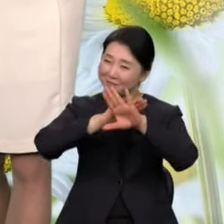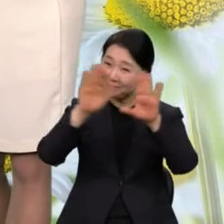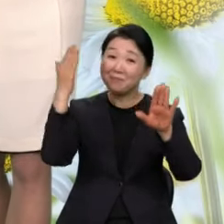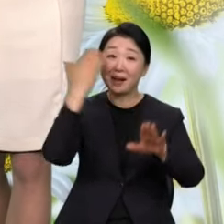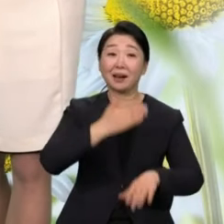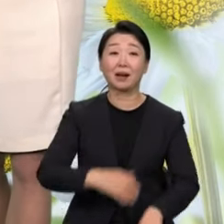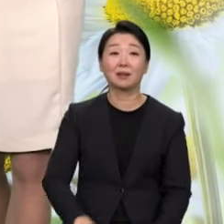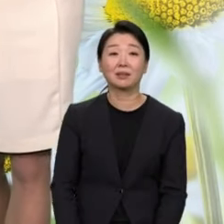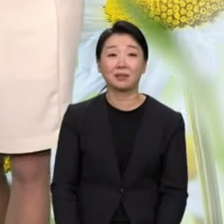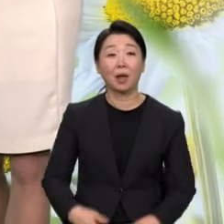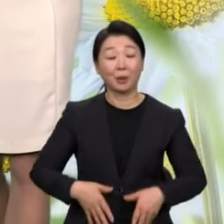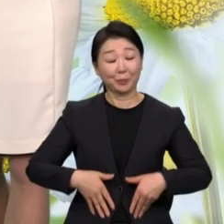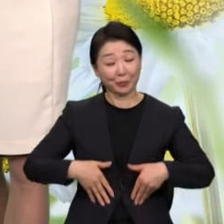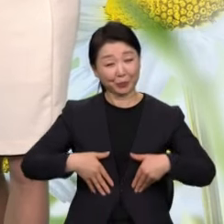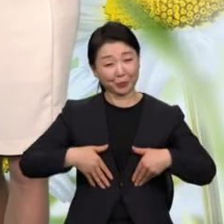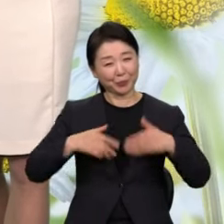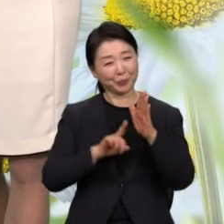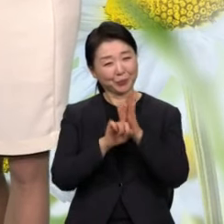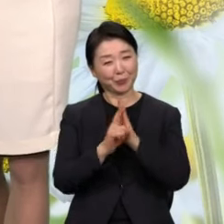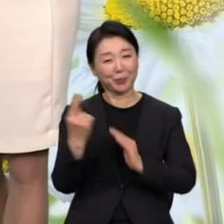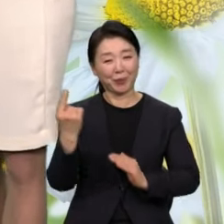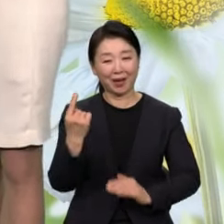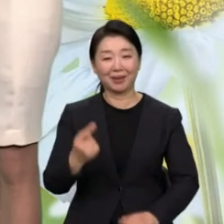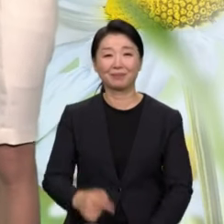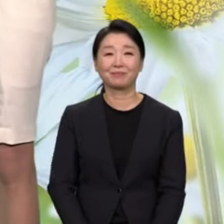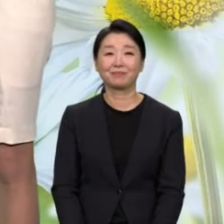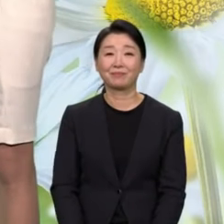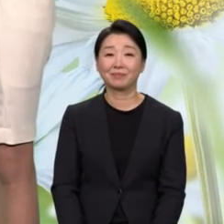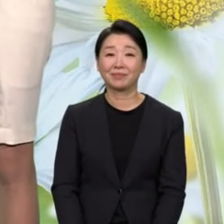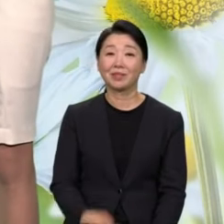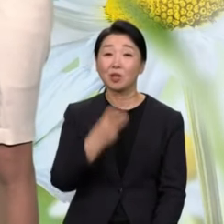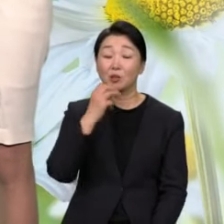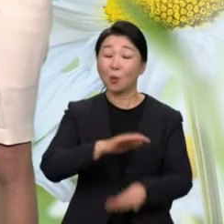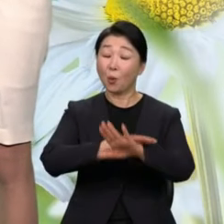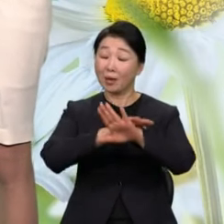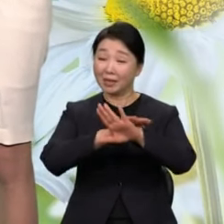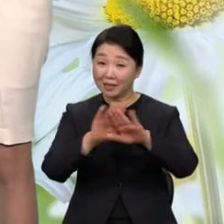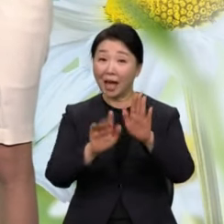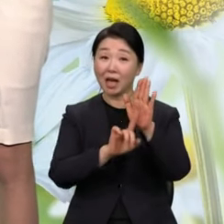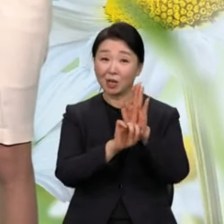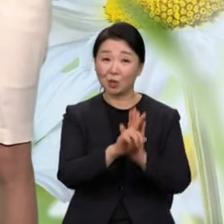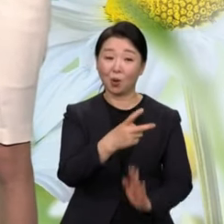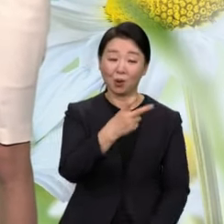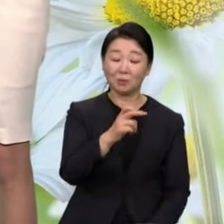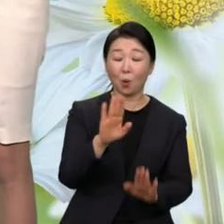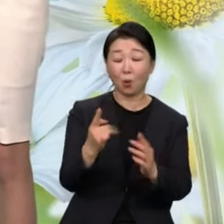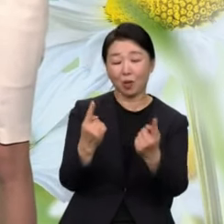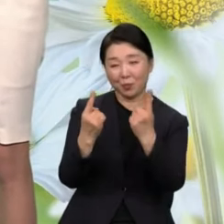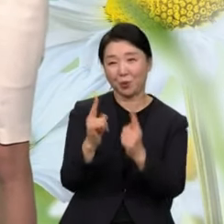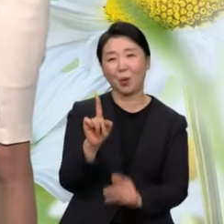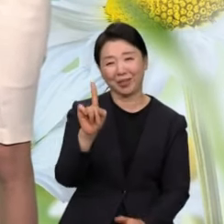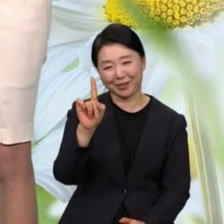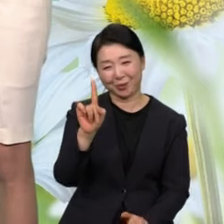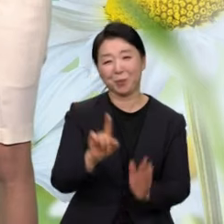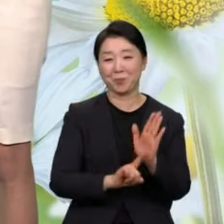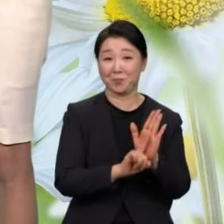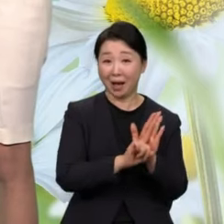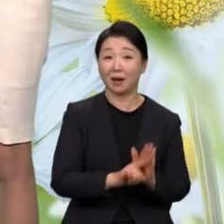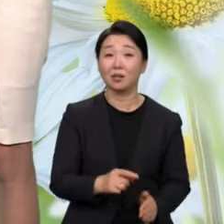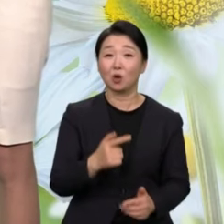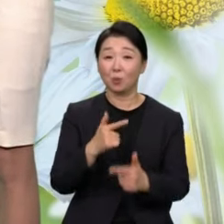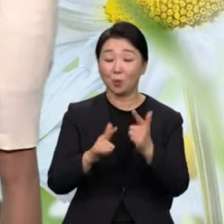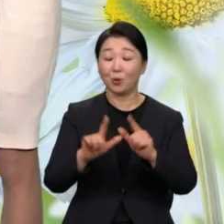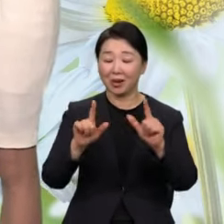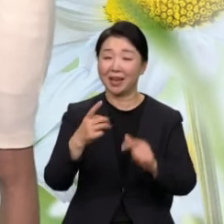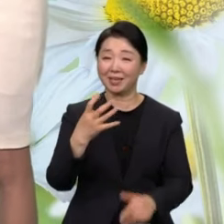드러나겠고요. 포근함은 갈수록 더해지겠습니다. 내일 서울의 낮 기온은 12도로 오늘보다 1도가량 높겠고요. 모레인